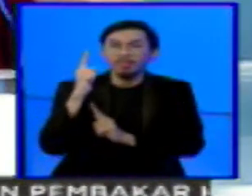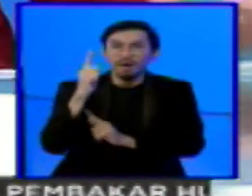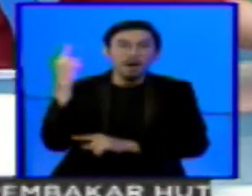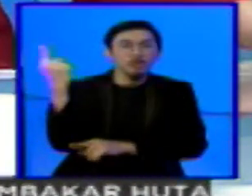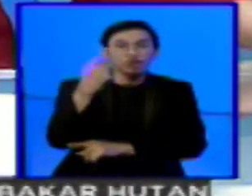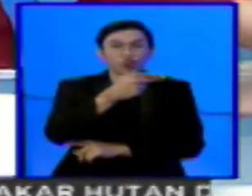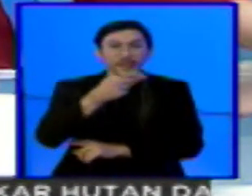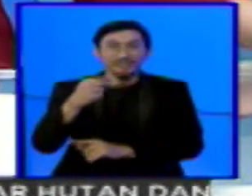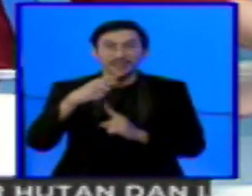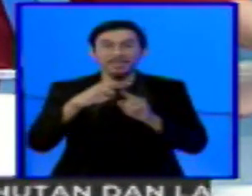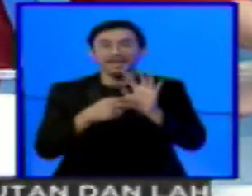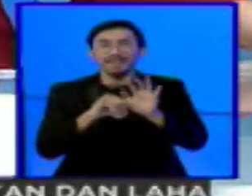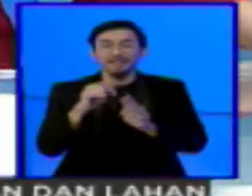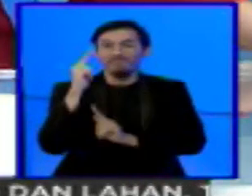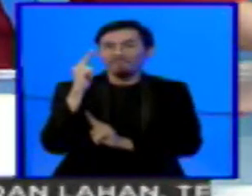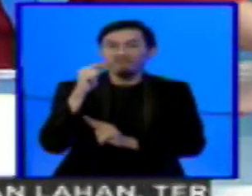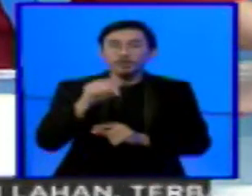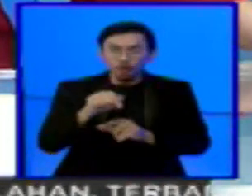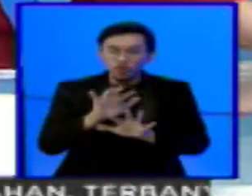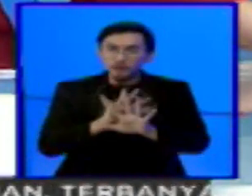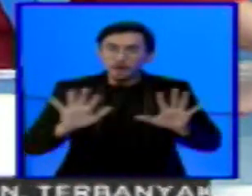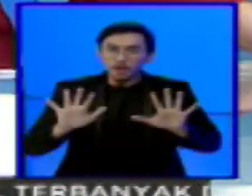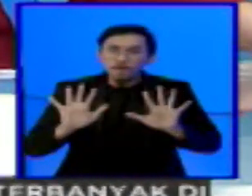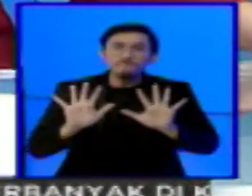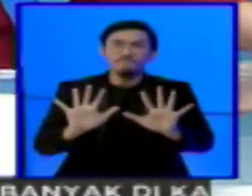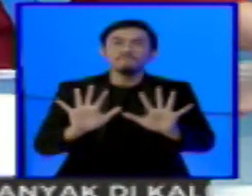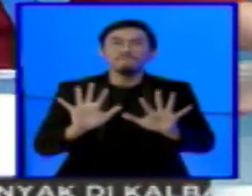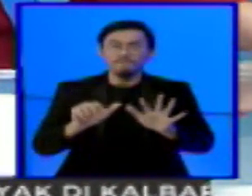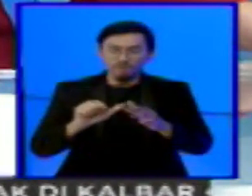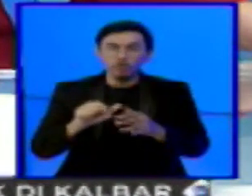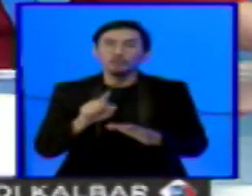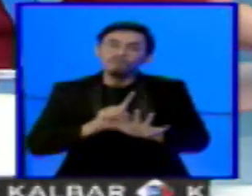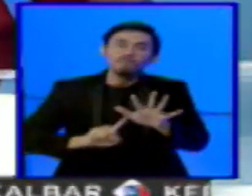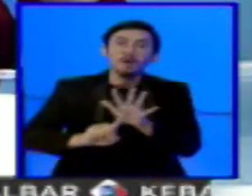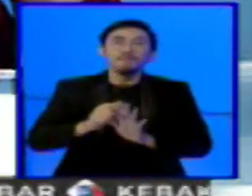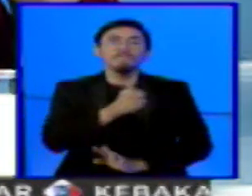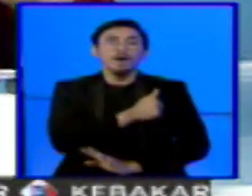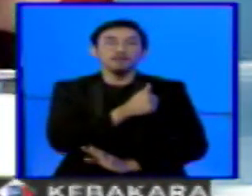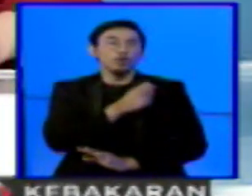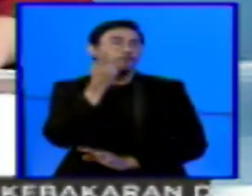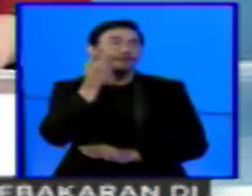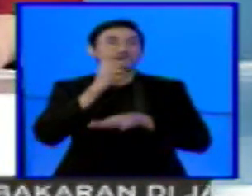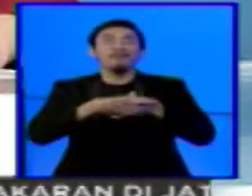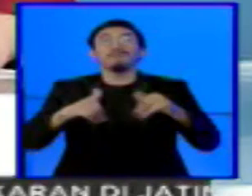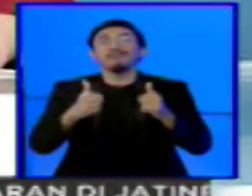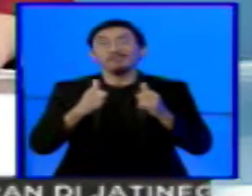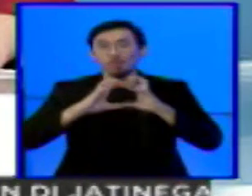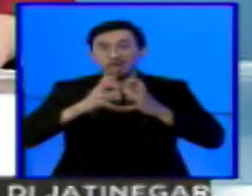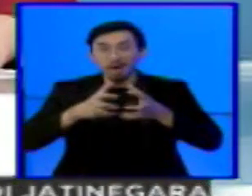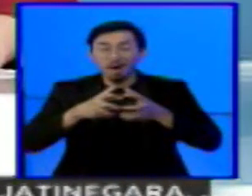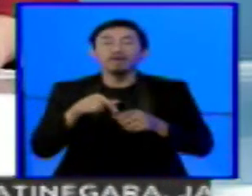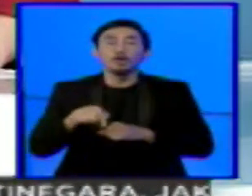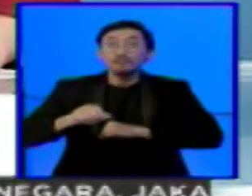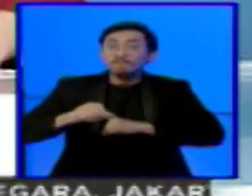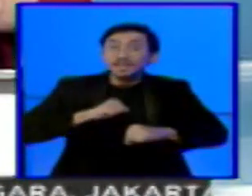Indonesia. Tentara Nasional Indonesia TNI menjadi garda terdepan mewakili bangsa menjaga perdamaian dunia. Berbagai misi dijalani